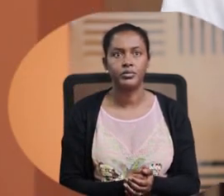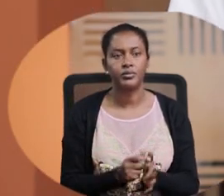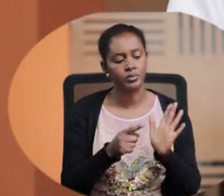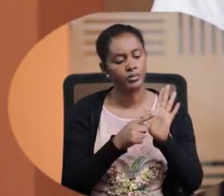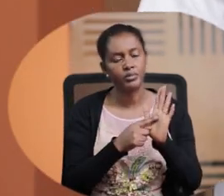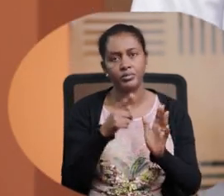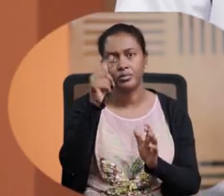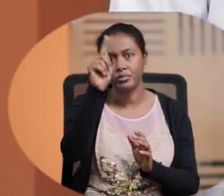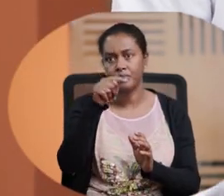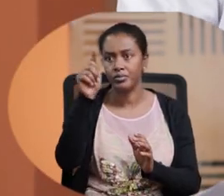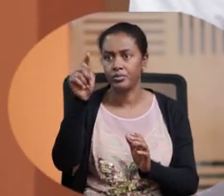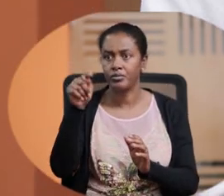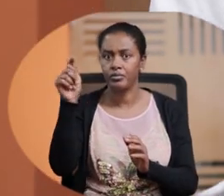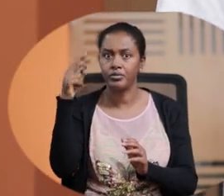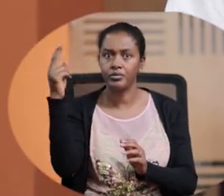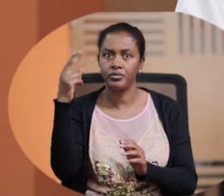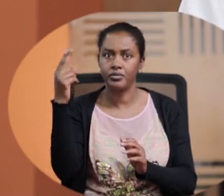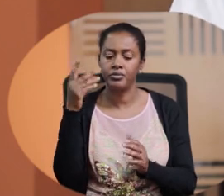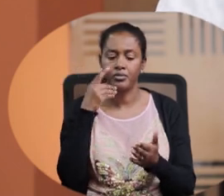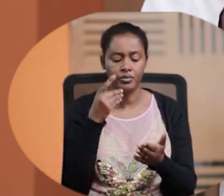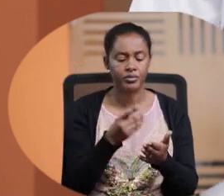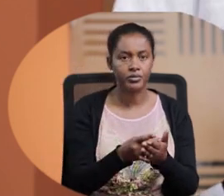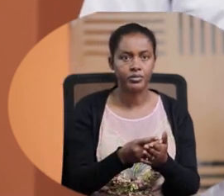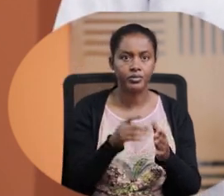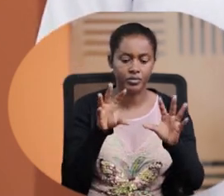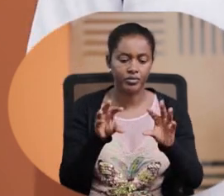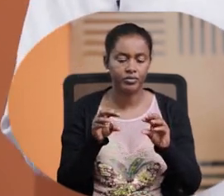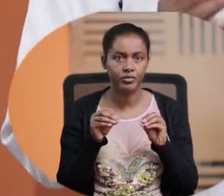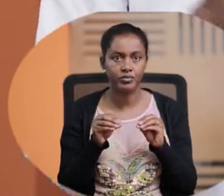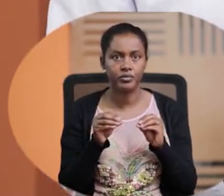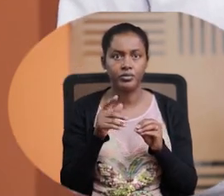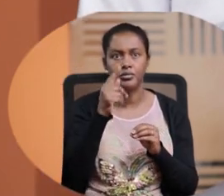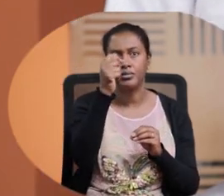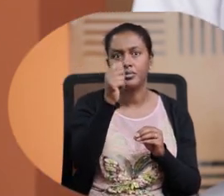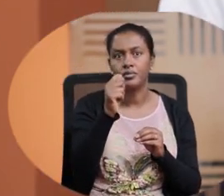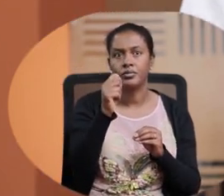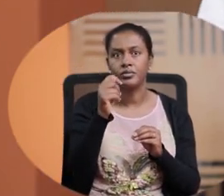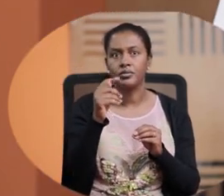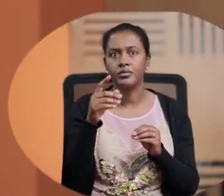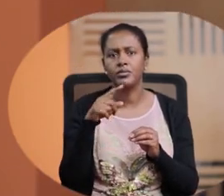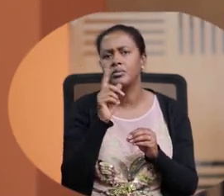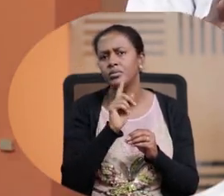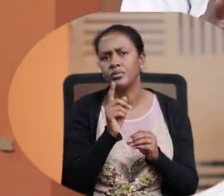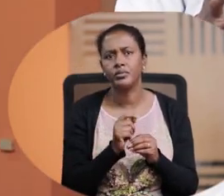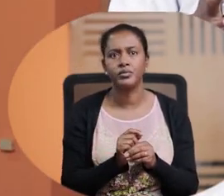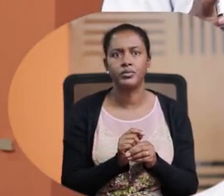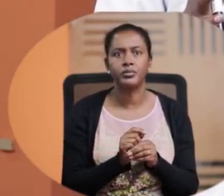taalii gargaaramnee daataa funaanu isa jedhu ilaalla dura taalii jechuun maal jechuudha? Taalii jechuun maali?